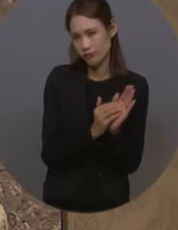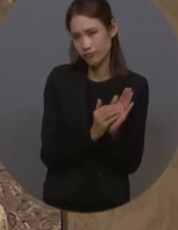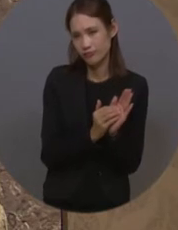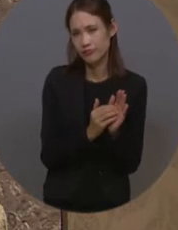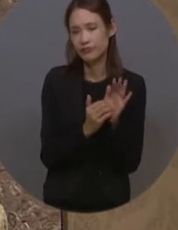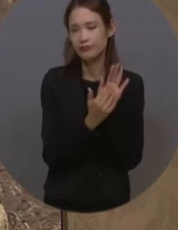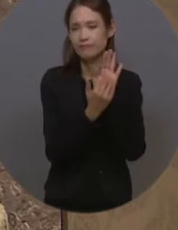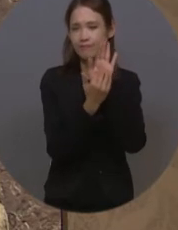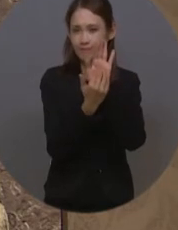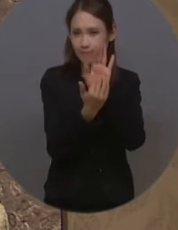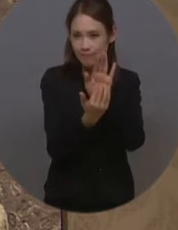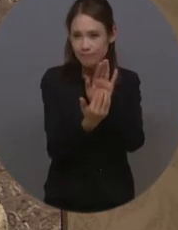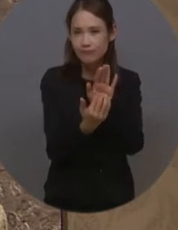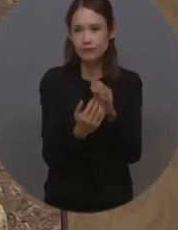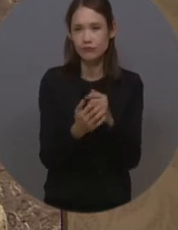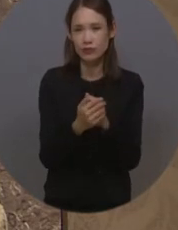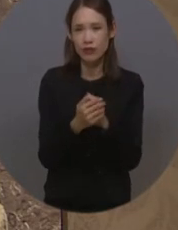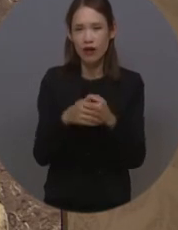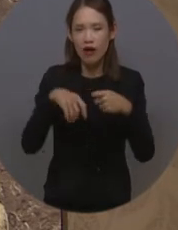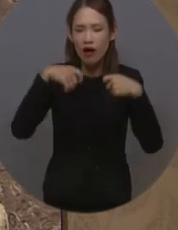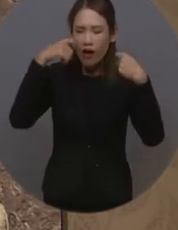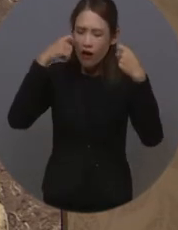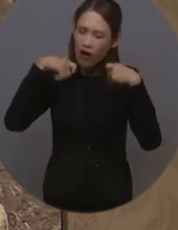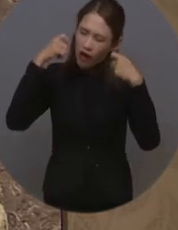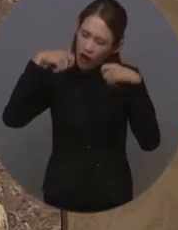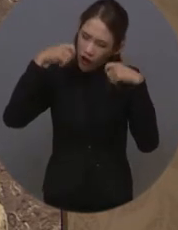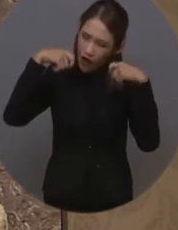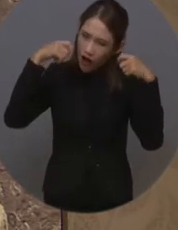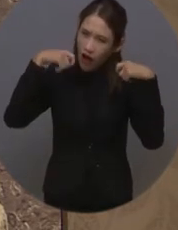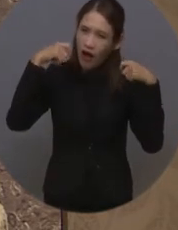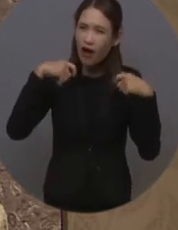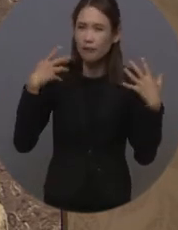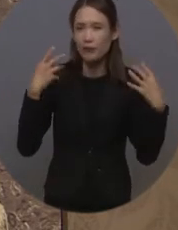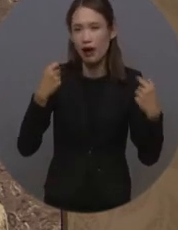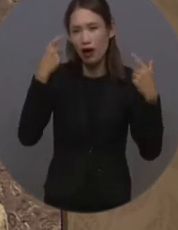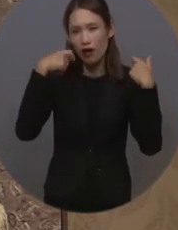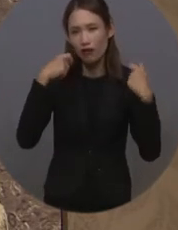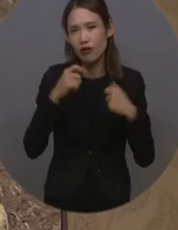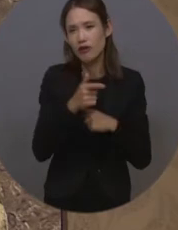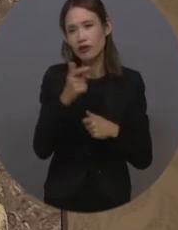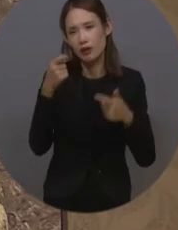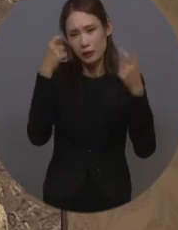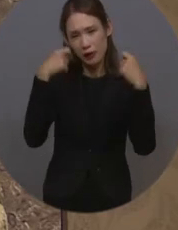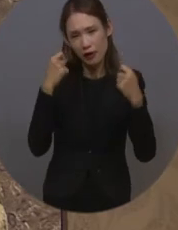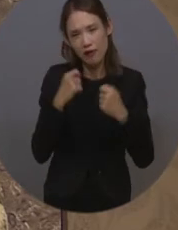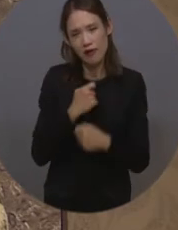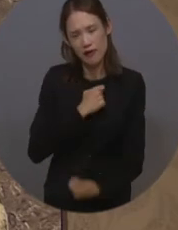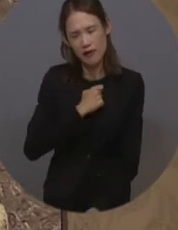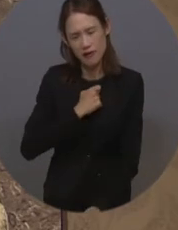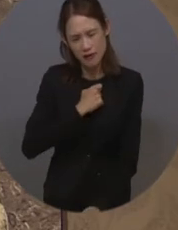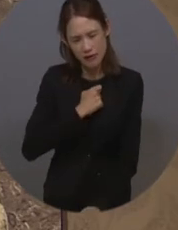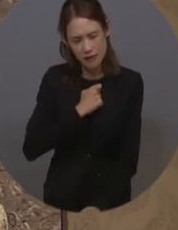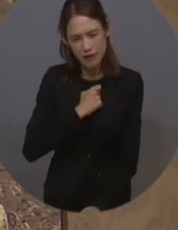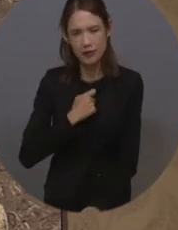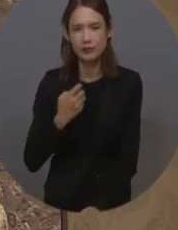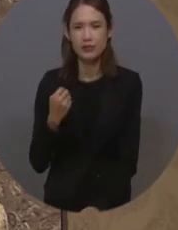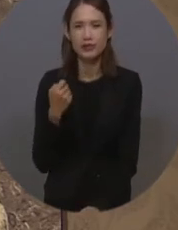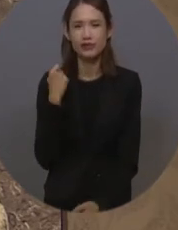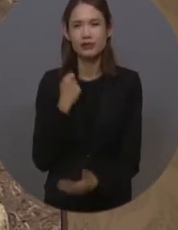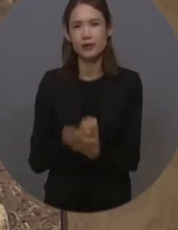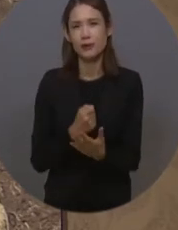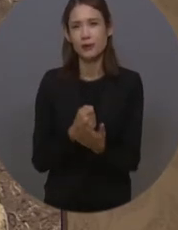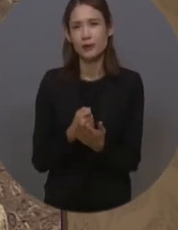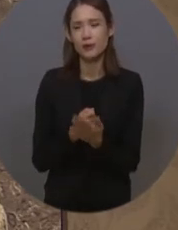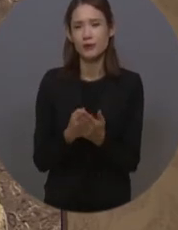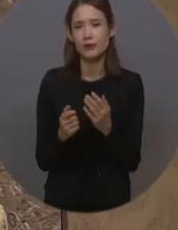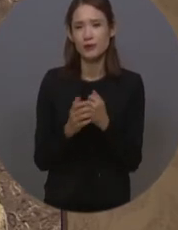이제 펑펑 울었죠 뭐. 그날 저녁에 네. 울고 그냥 이렇게 가슴앓이를 하면서 네, 너무 속상하셨을 예, 것 같아요.